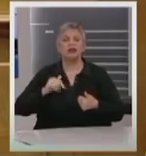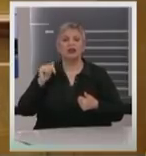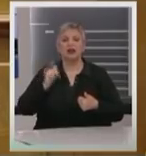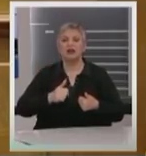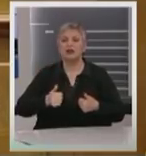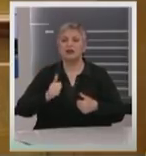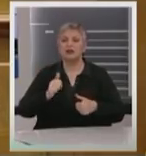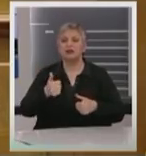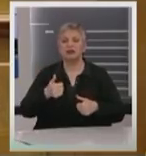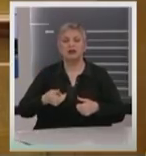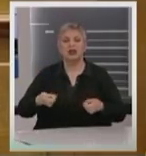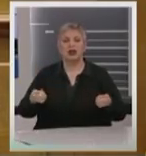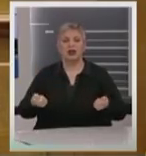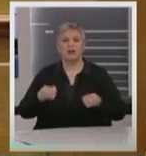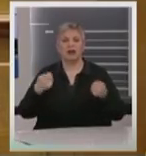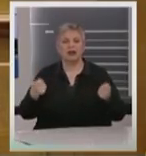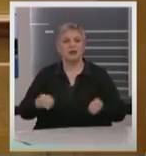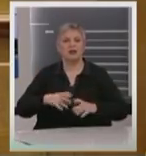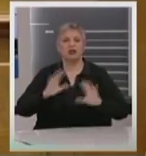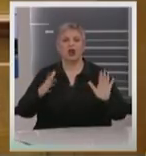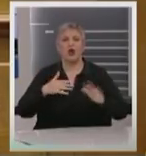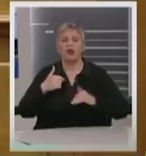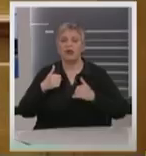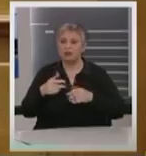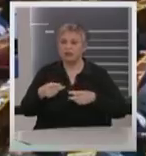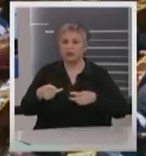και της ασφικτικής φορολογίας.